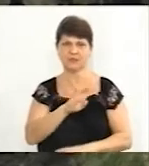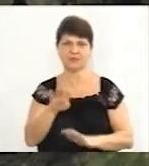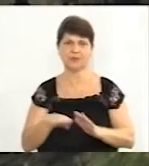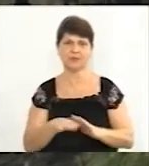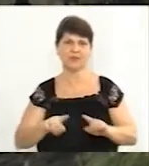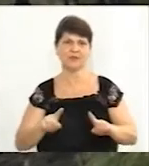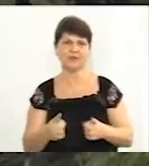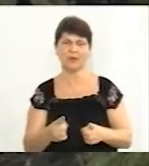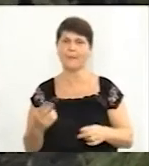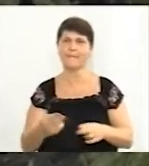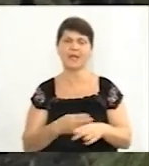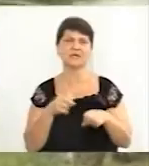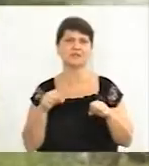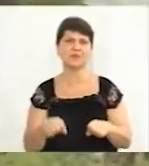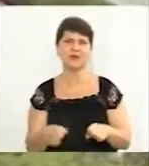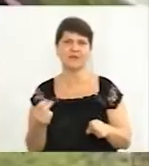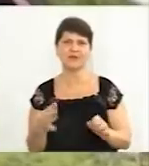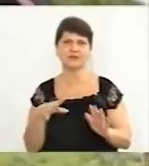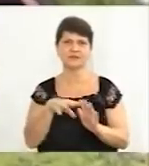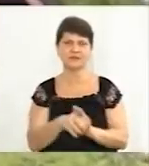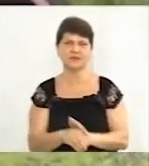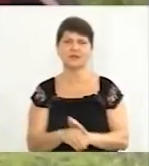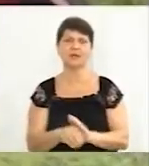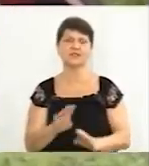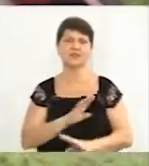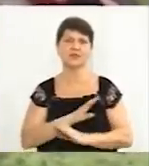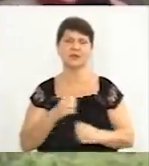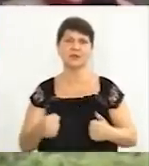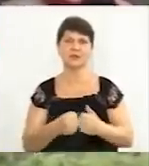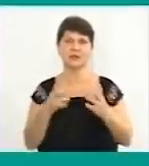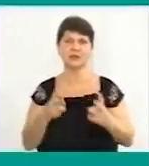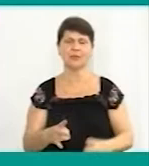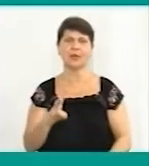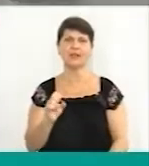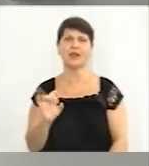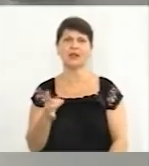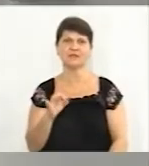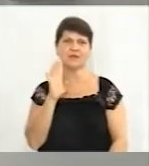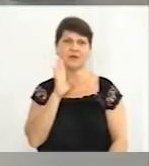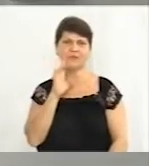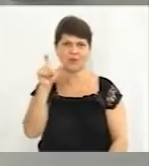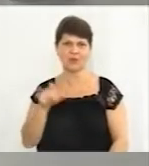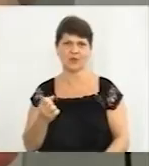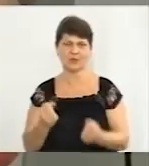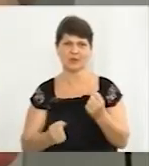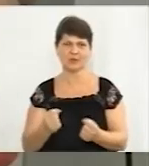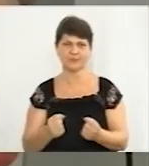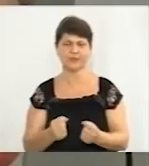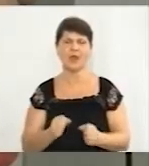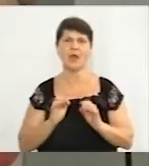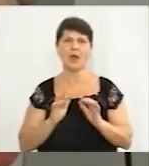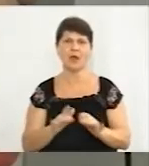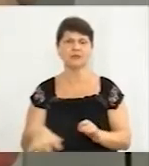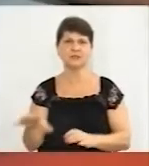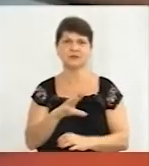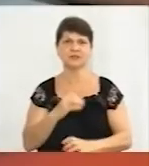права внесення застави проведе водій з Вінниччини, який спричинив смертельну ДТП на Рівненщині. Акцію до Всесвітнього дня